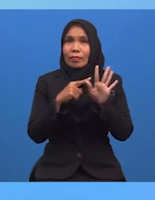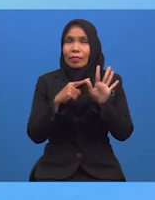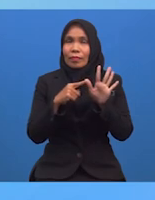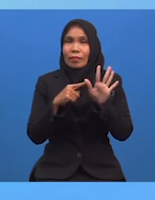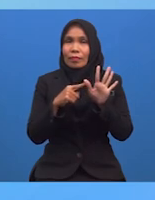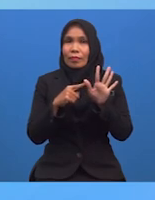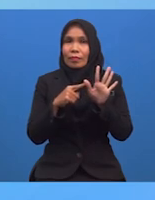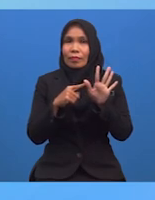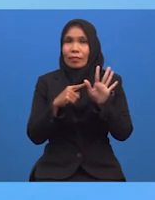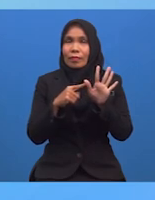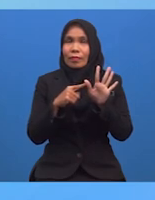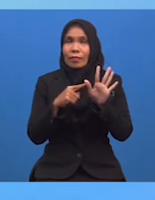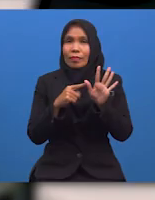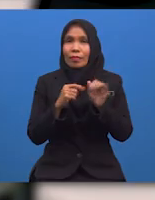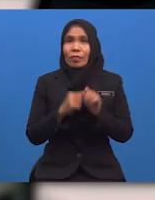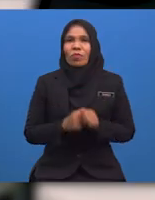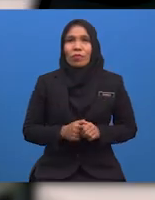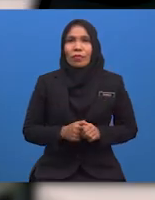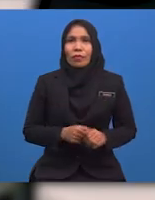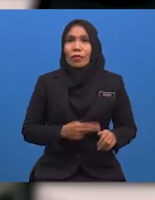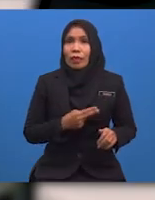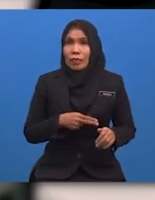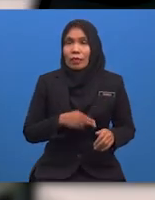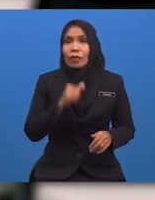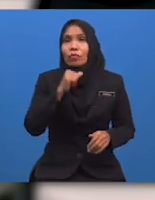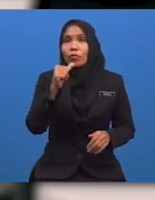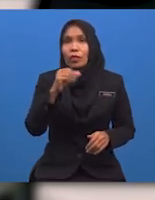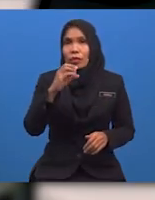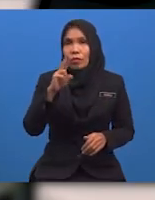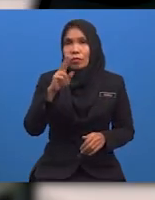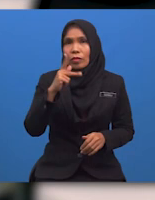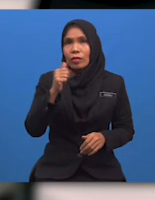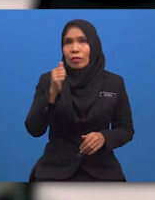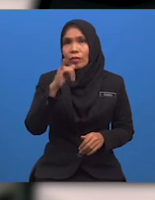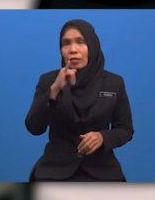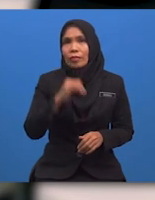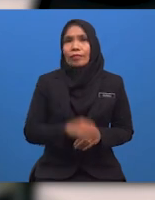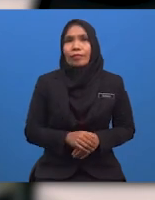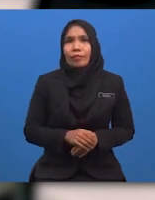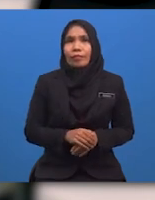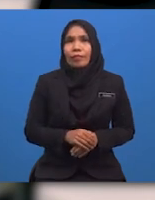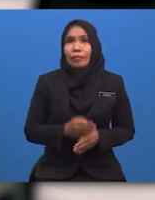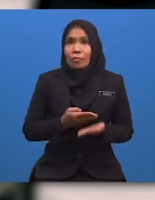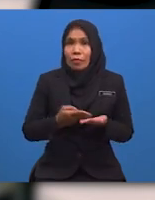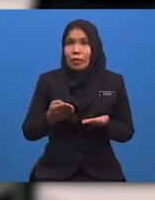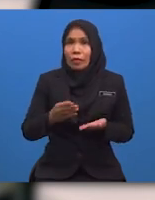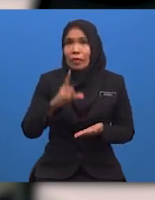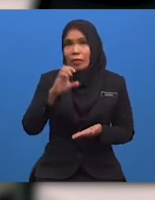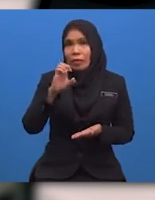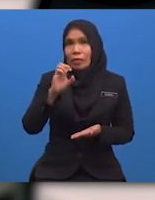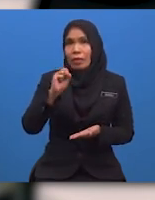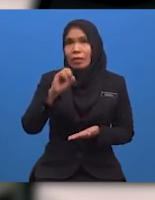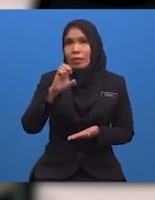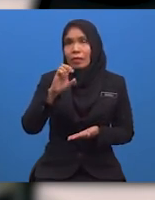cukai perkhidmatan. Hasil bukan cukai pula terdiri daripada bayaran lesen kenderaan,